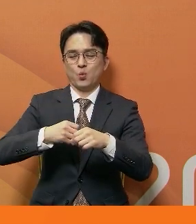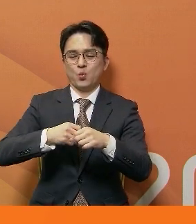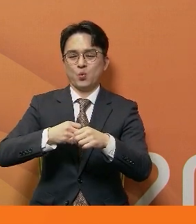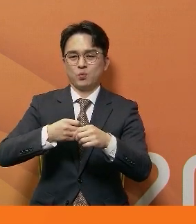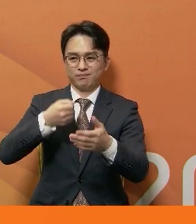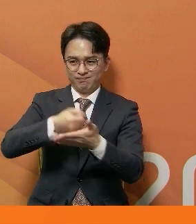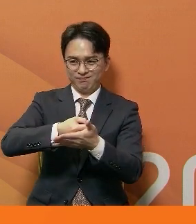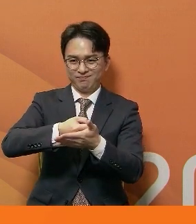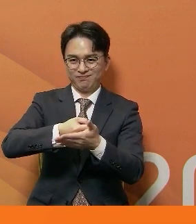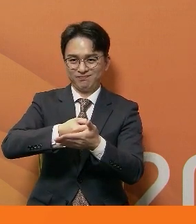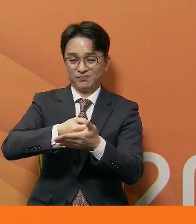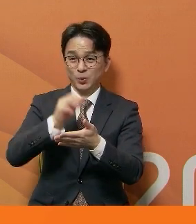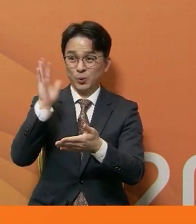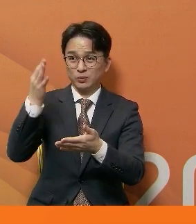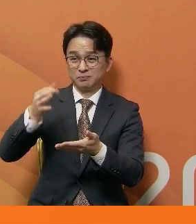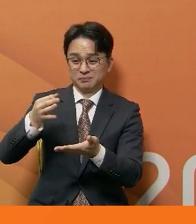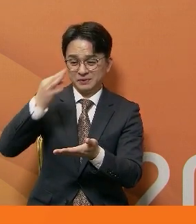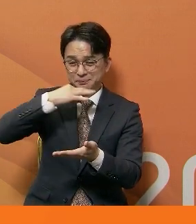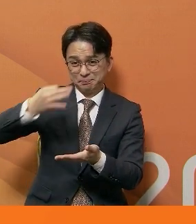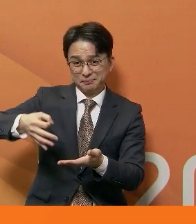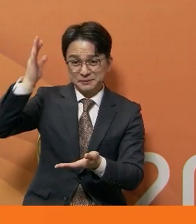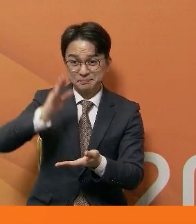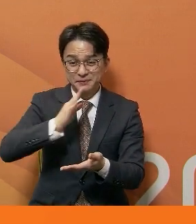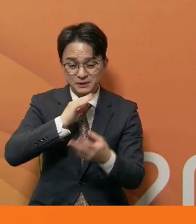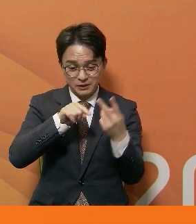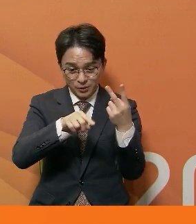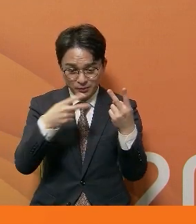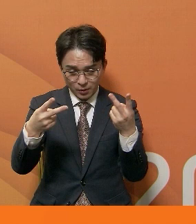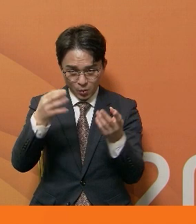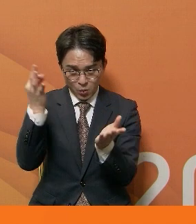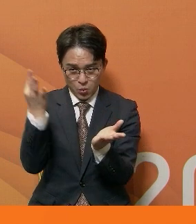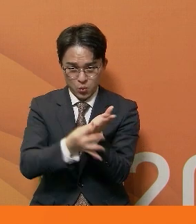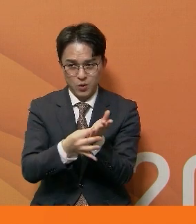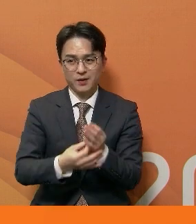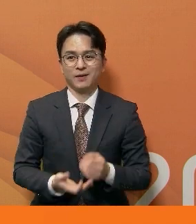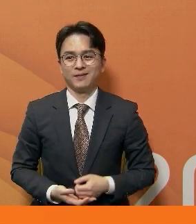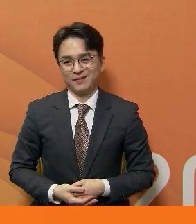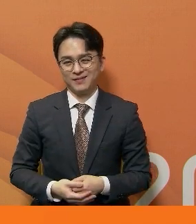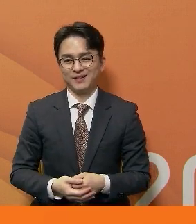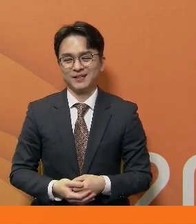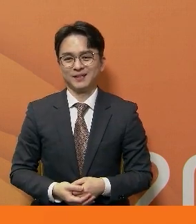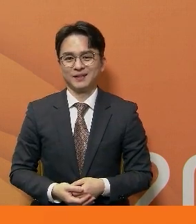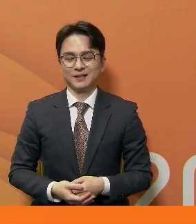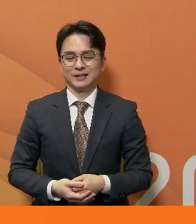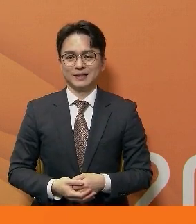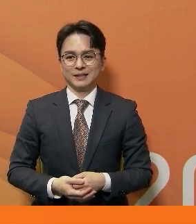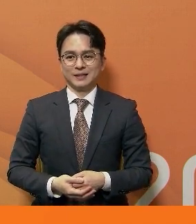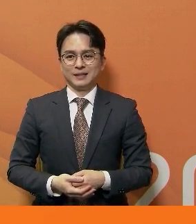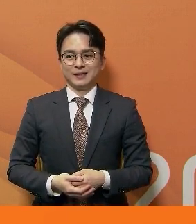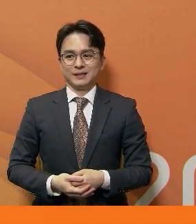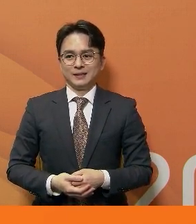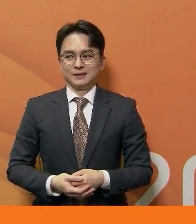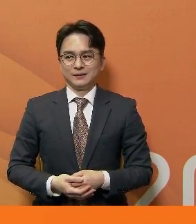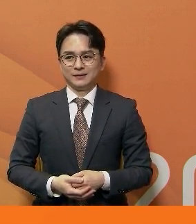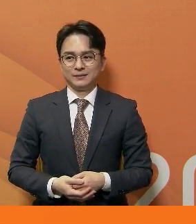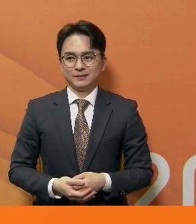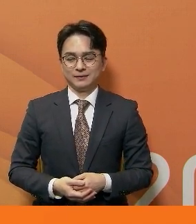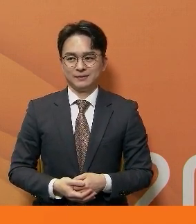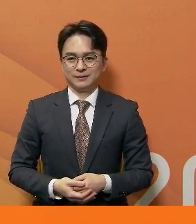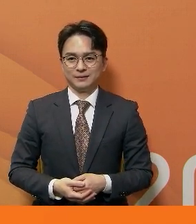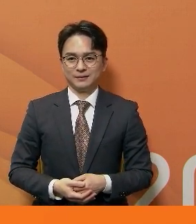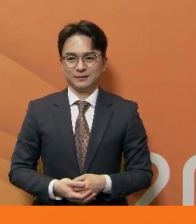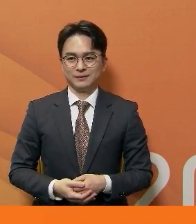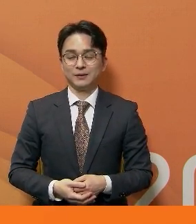하고 있습니다 지금 요즘 좀 많이 고금리가 됐죠 그래서 2.2%면 매우 좋은 금리로 좀 사용을 하실 수 있는 그런 상품이라고